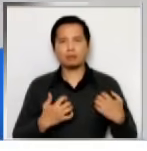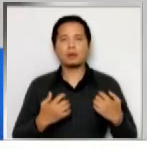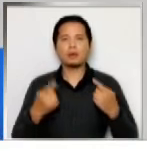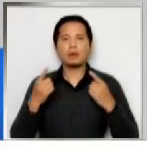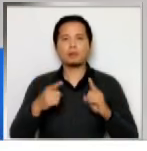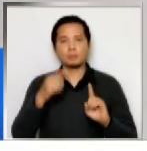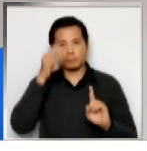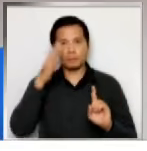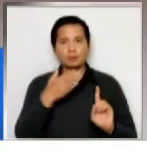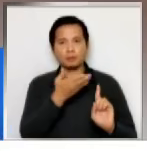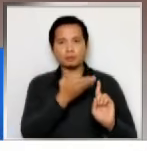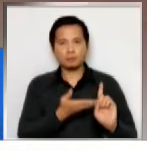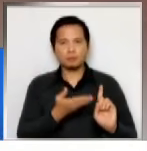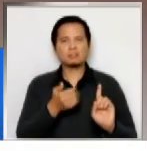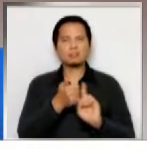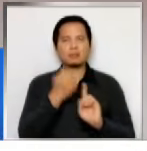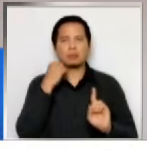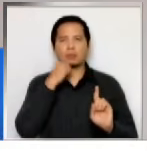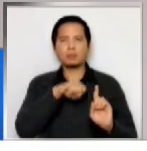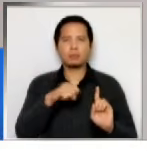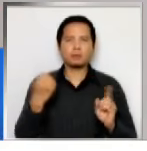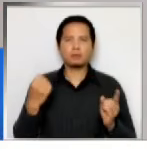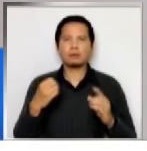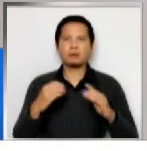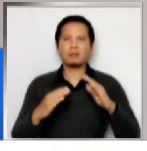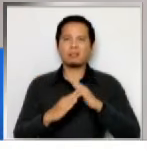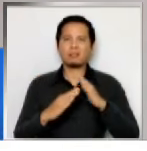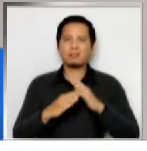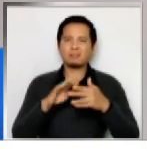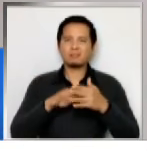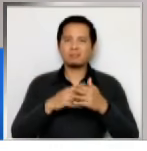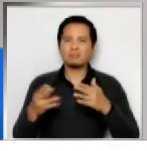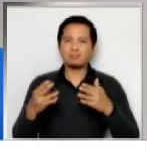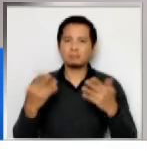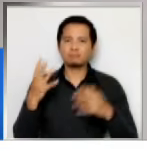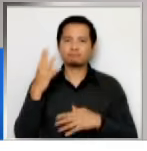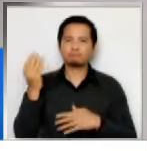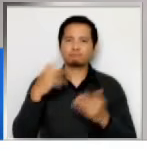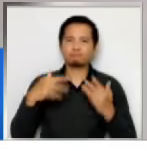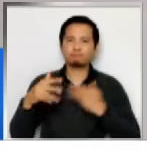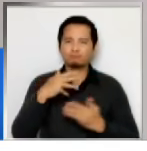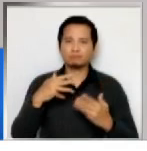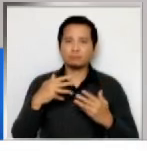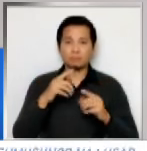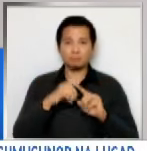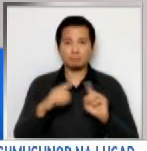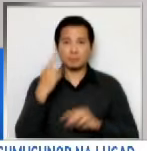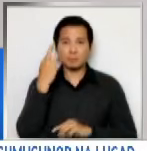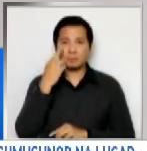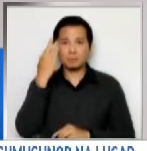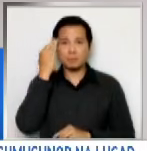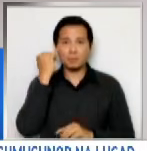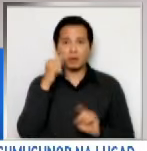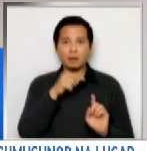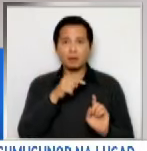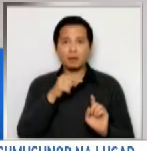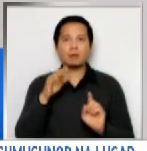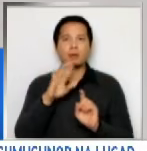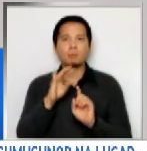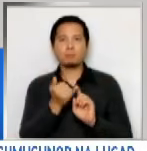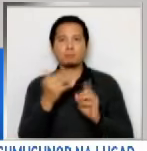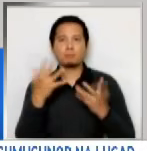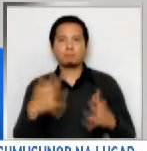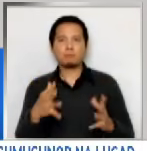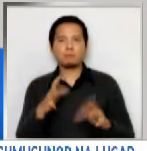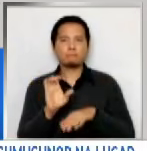General Trias, Cavite. Ang pamilya ng biktima naniniwalang bunga ito ng pagpapataw ng corporal punishment o sapilitang